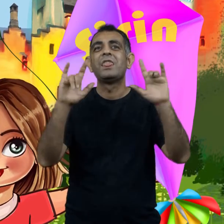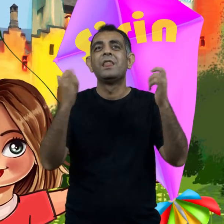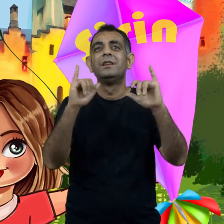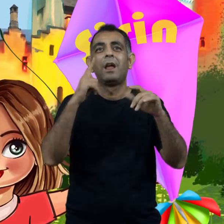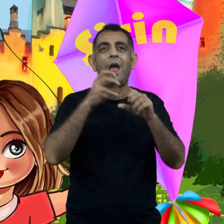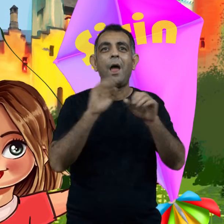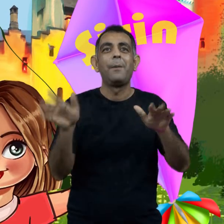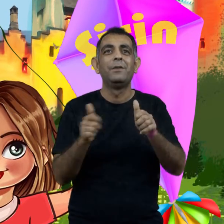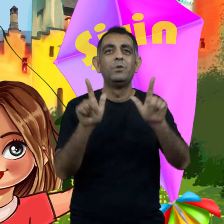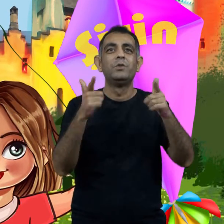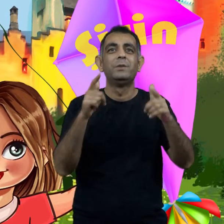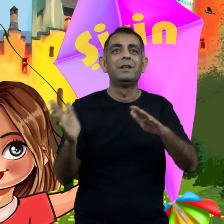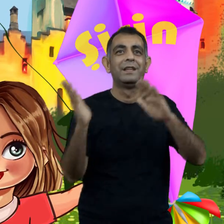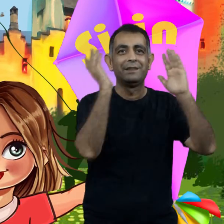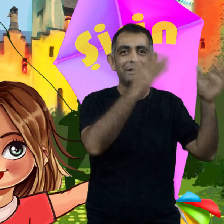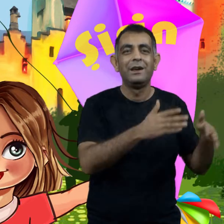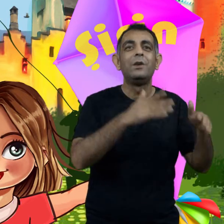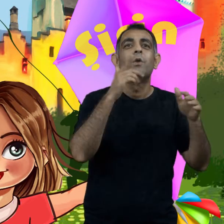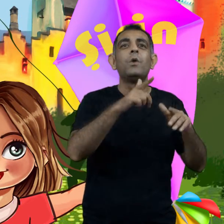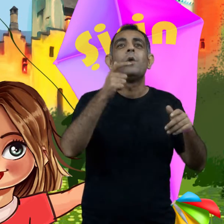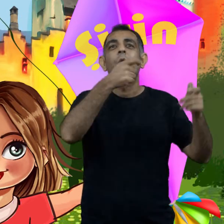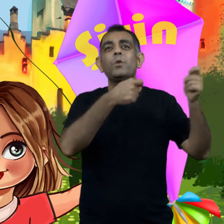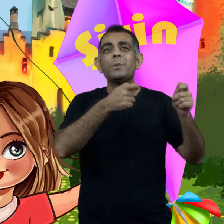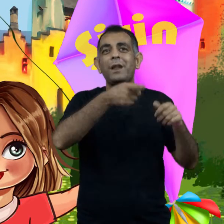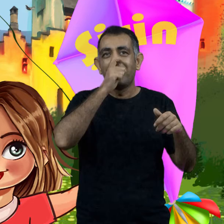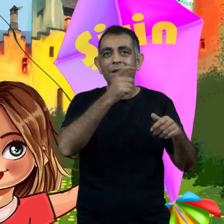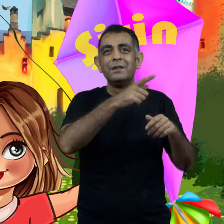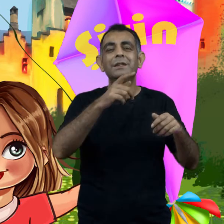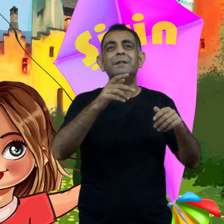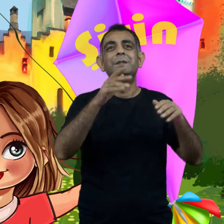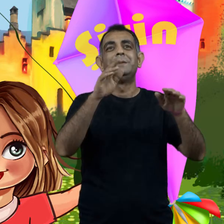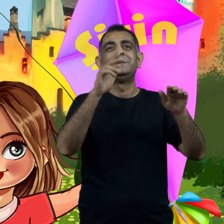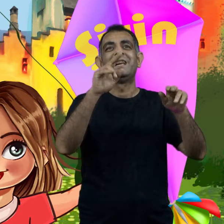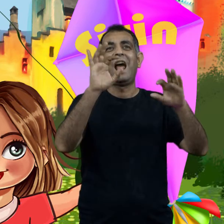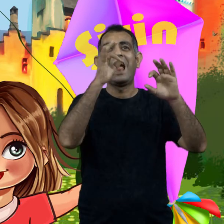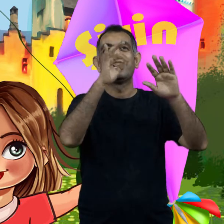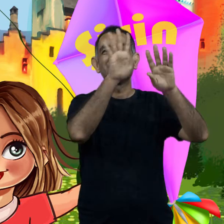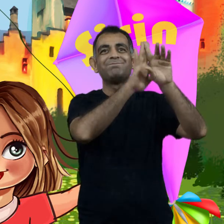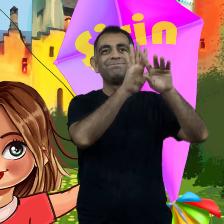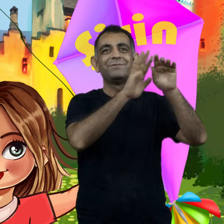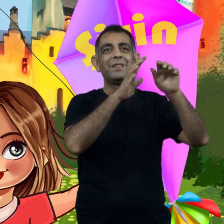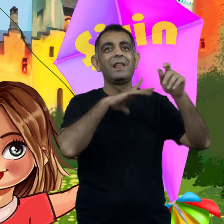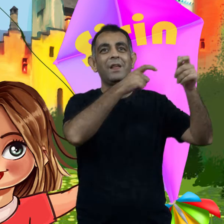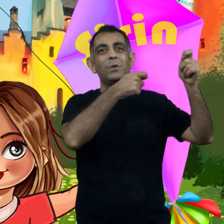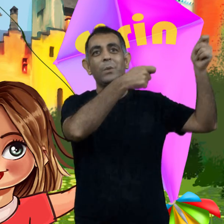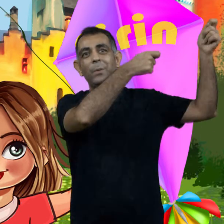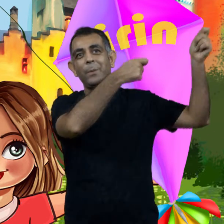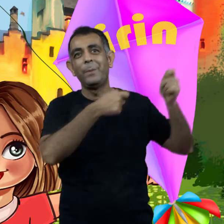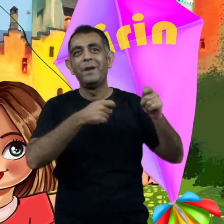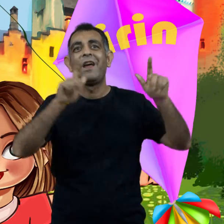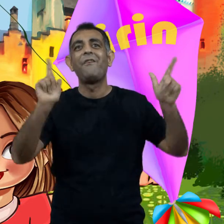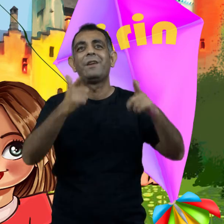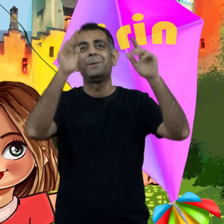kuğulara uçurtma şenliğine gittiler. Uçurtma kraliçesinin kristal uçurtmayı uçurmasıyla